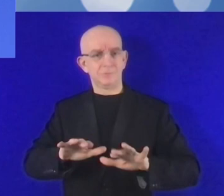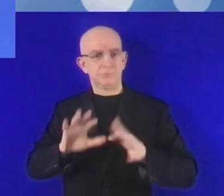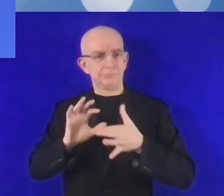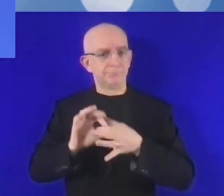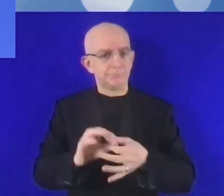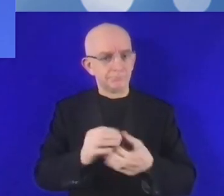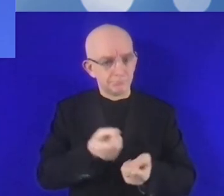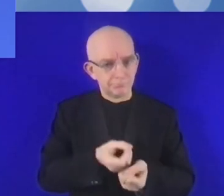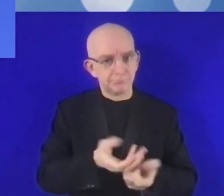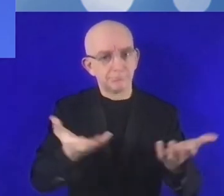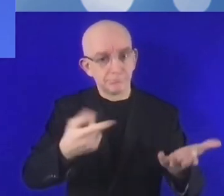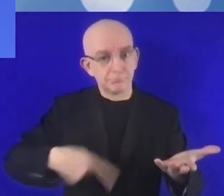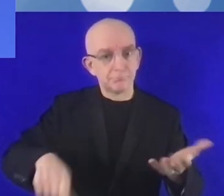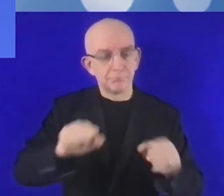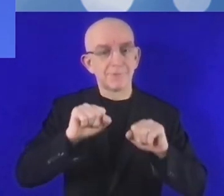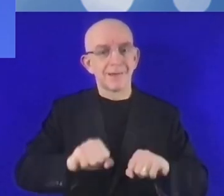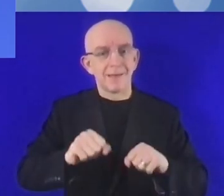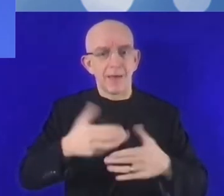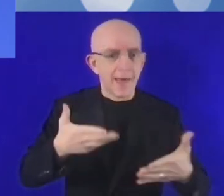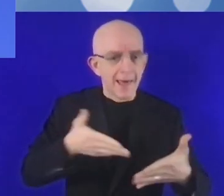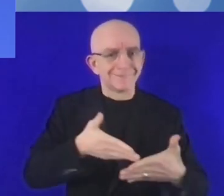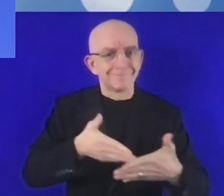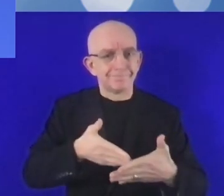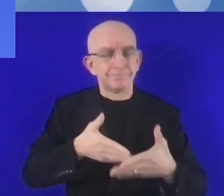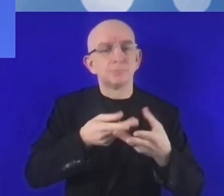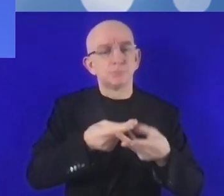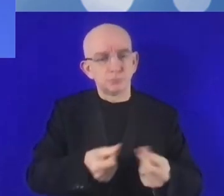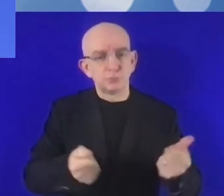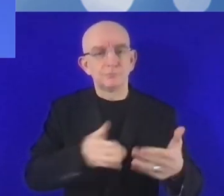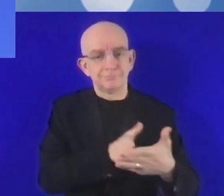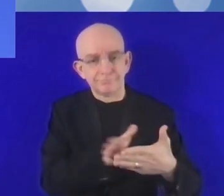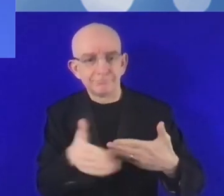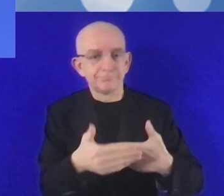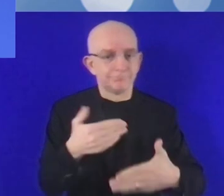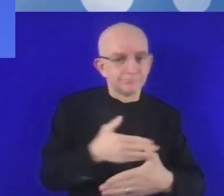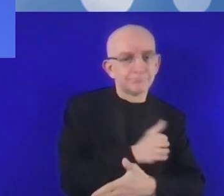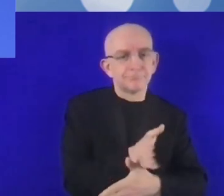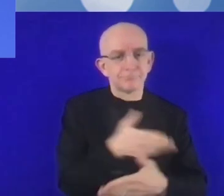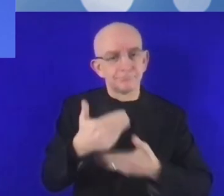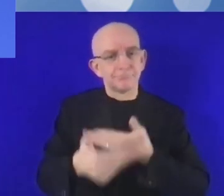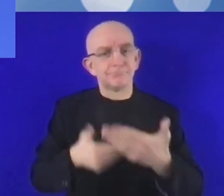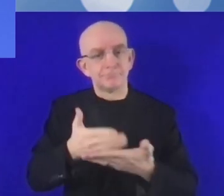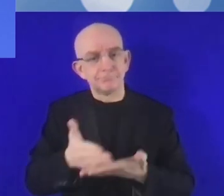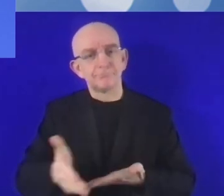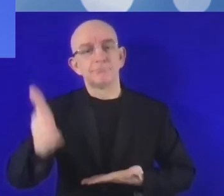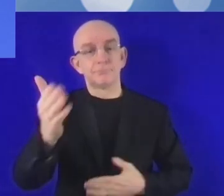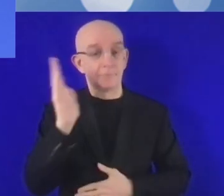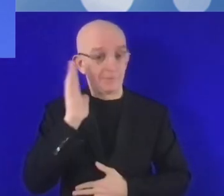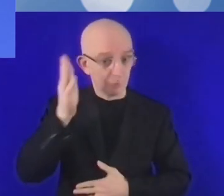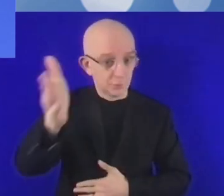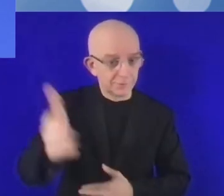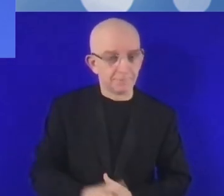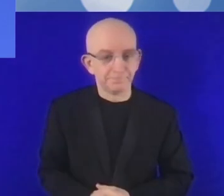будет иметь место очень плодотворный обмен опытом, который позволит нам совместно формировать наше цифровое